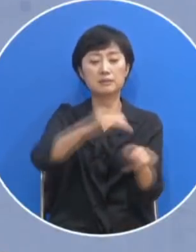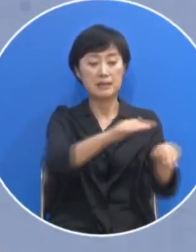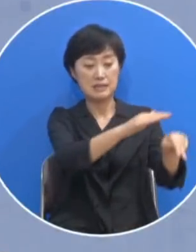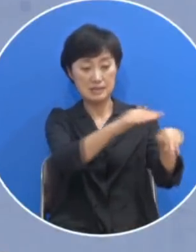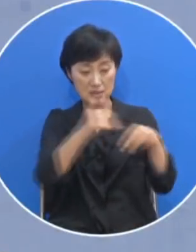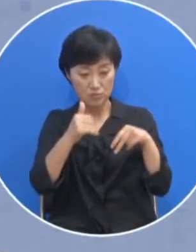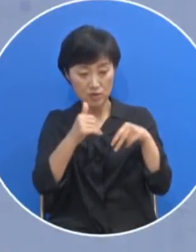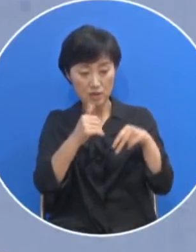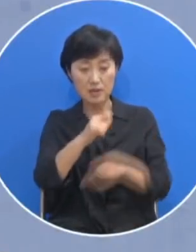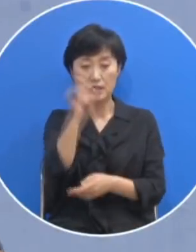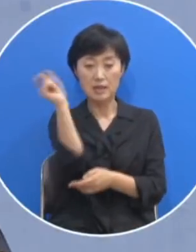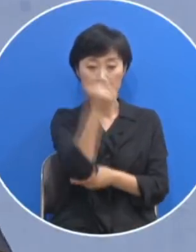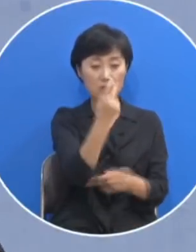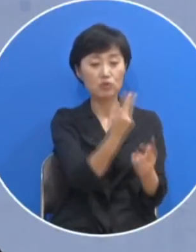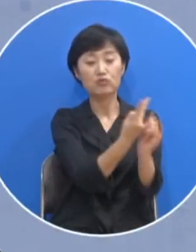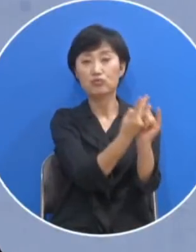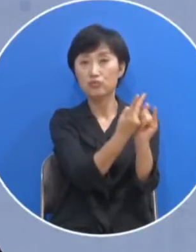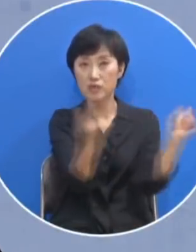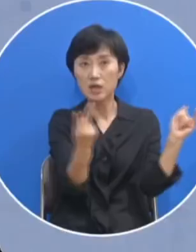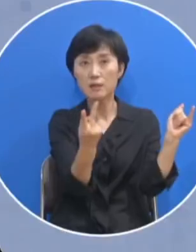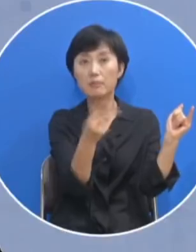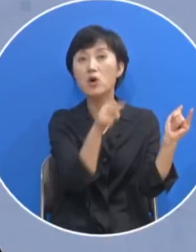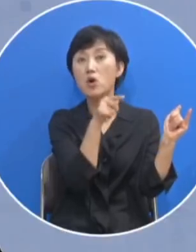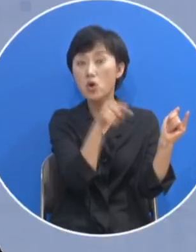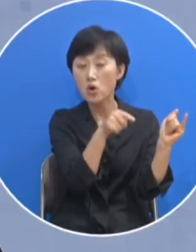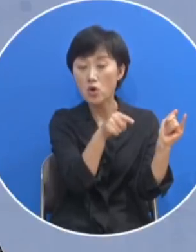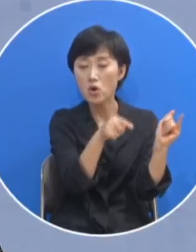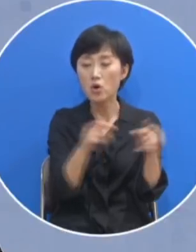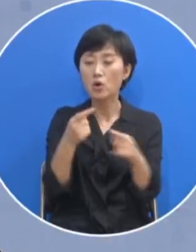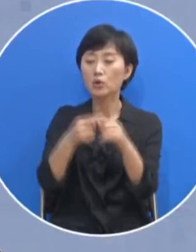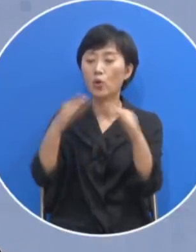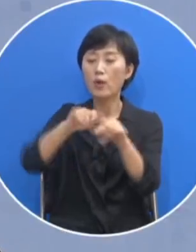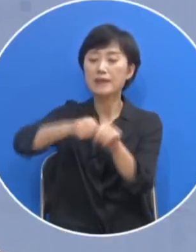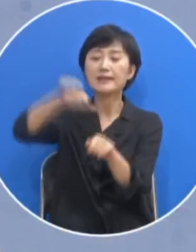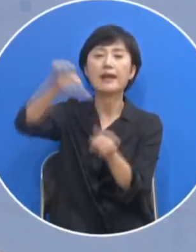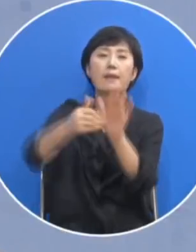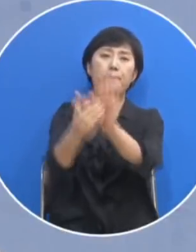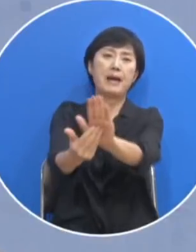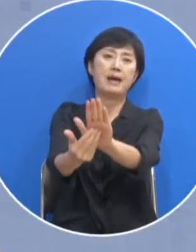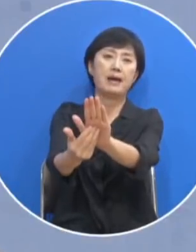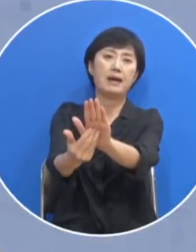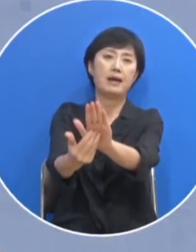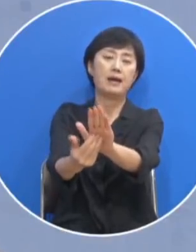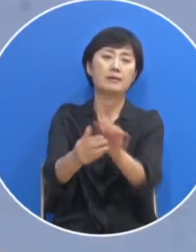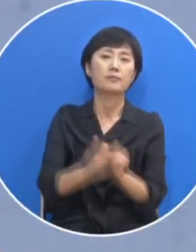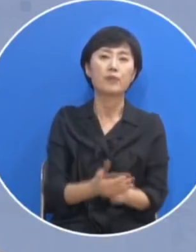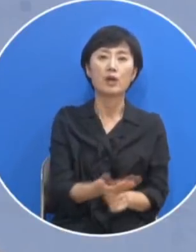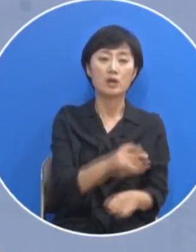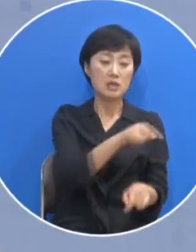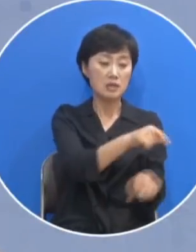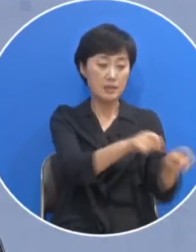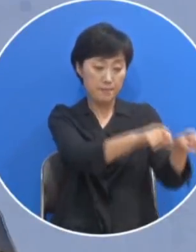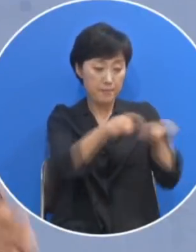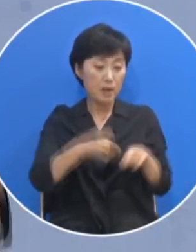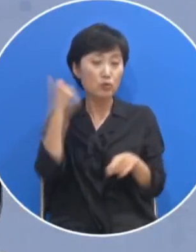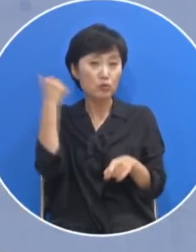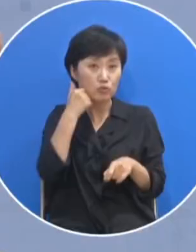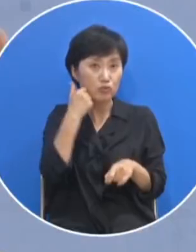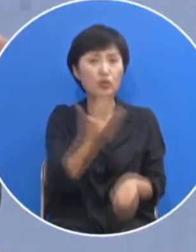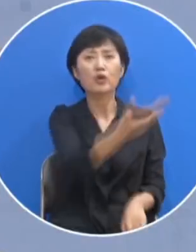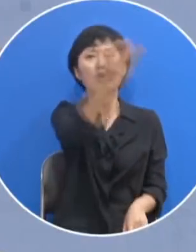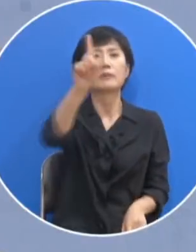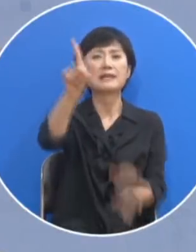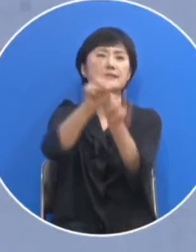쌓아 io inter 여러분 한미 그렇습니까 서 이르지 그 정도가 용어 2개